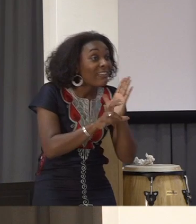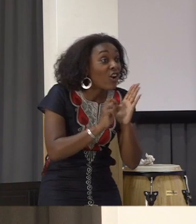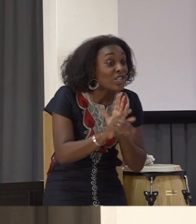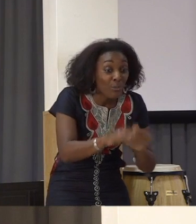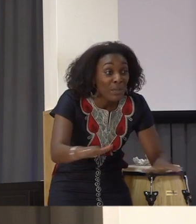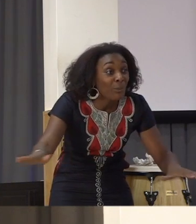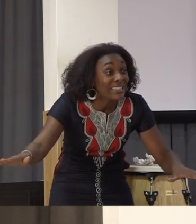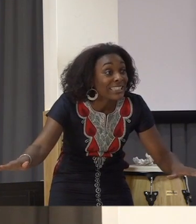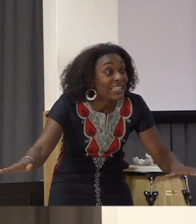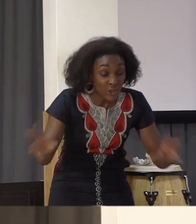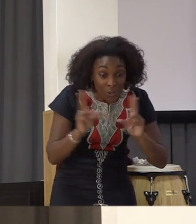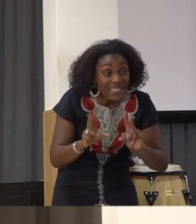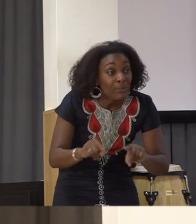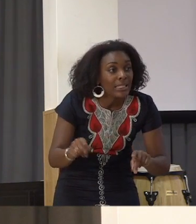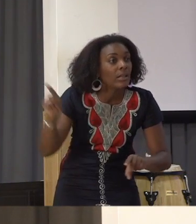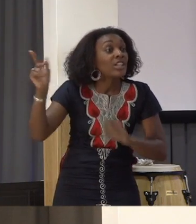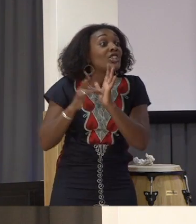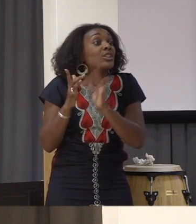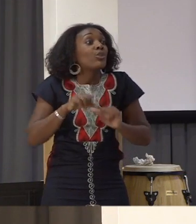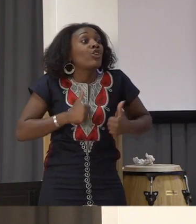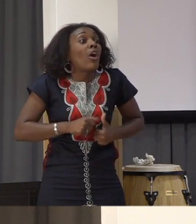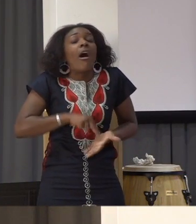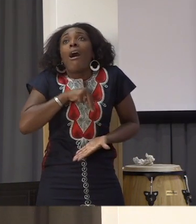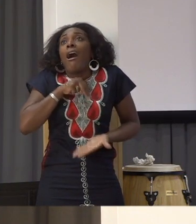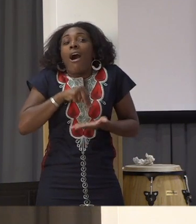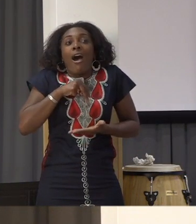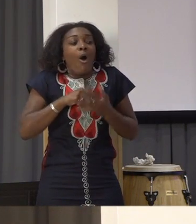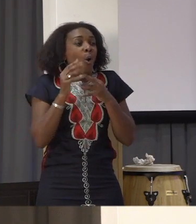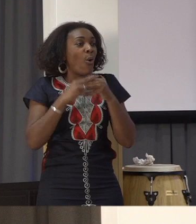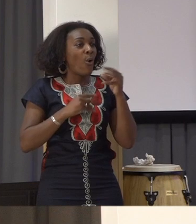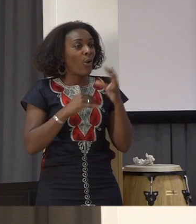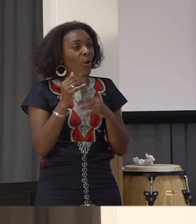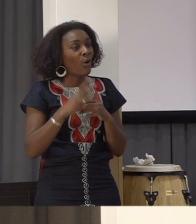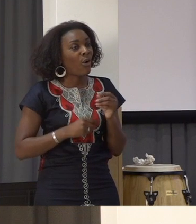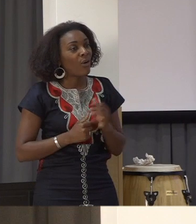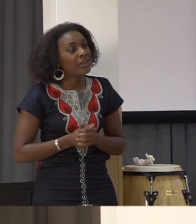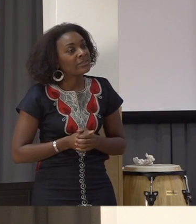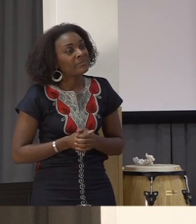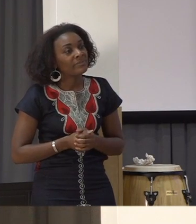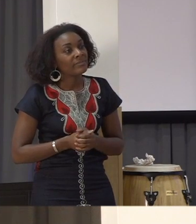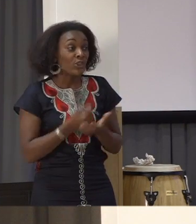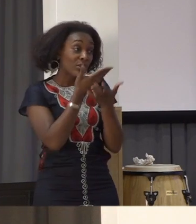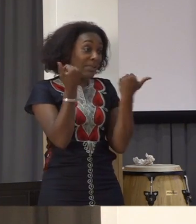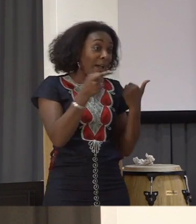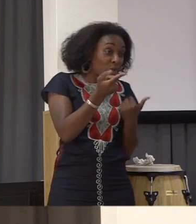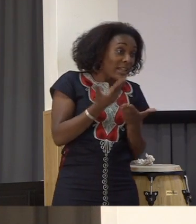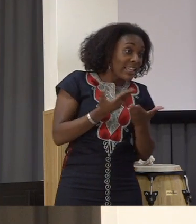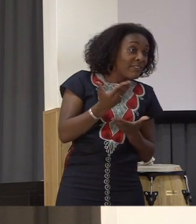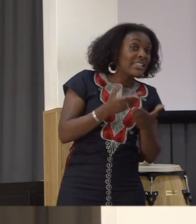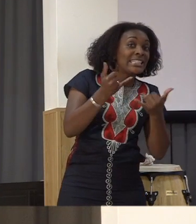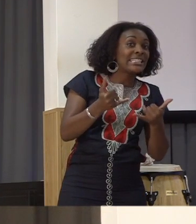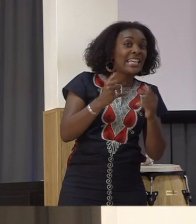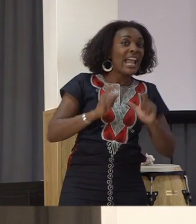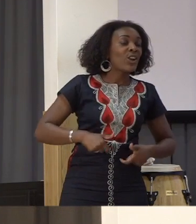plus petits, cela réjouit le cœur de Jésus. Alors je ne sais pas si tu sers à l'école du dimanche ou si chez toi tu